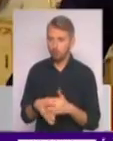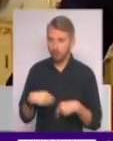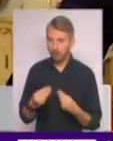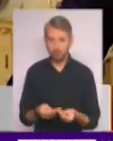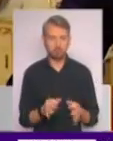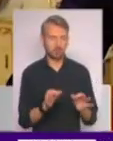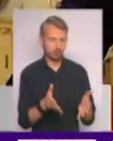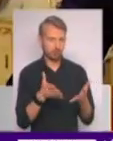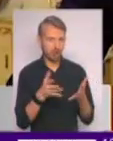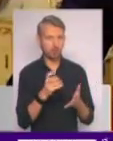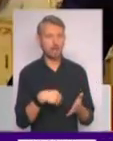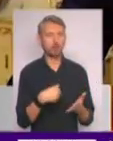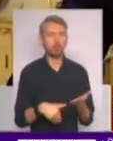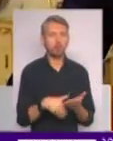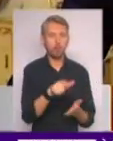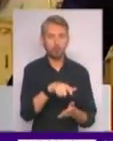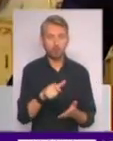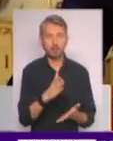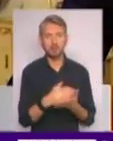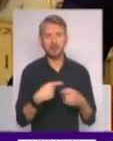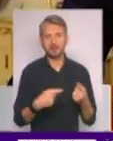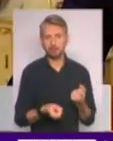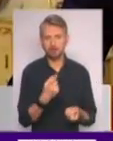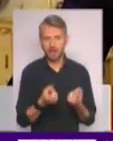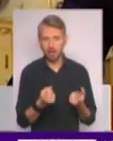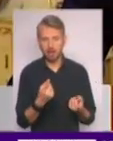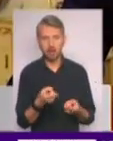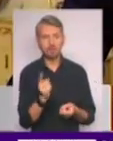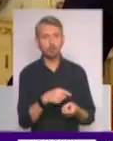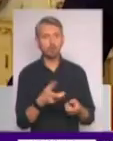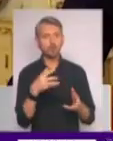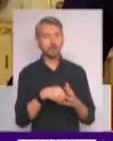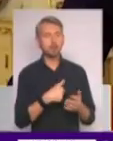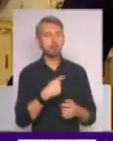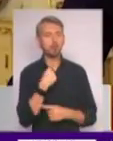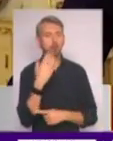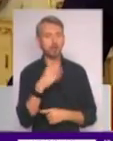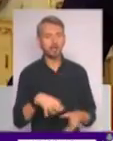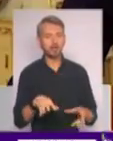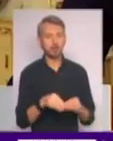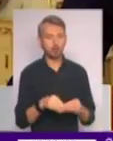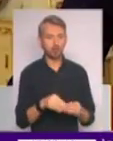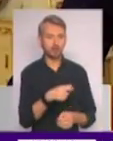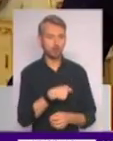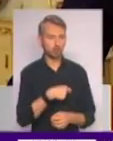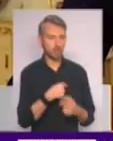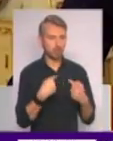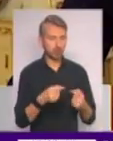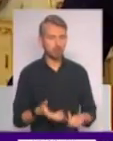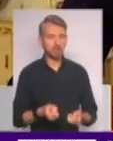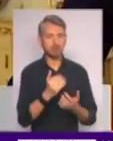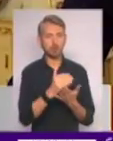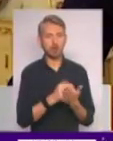звичайно. На допомогу людям є різні джерела. В тому числі ми проголосували спільно з колегами і підтримали